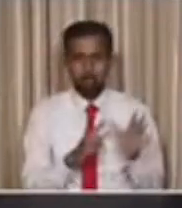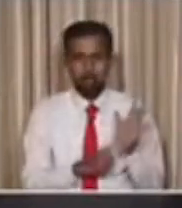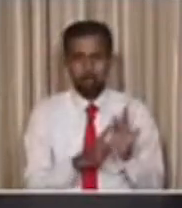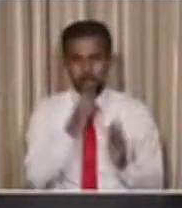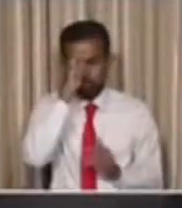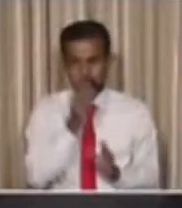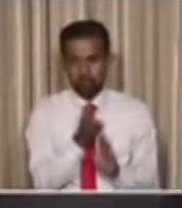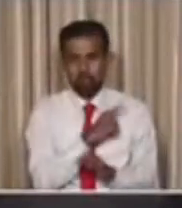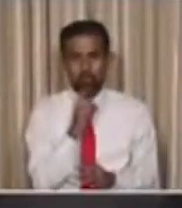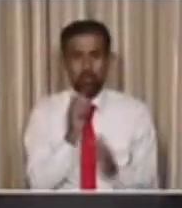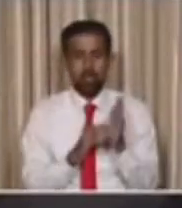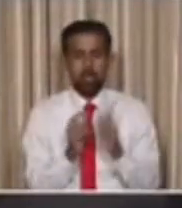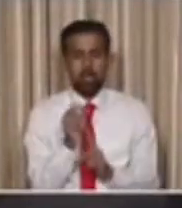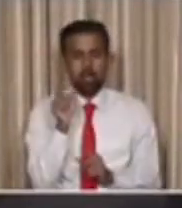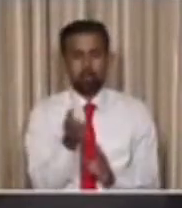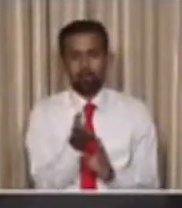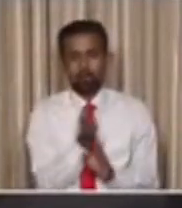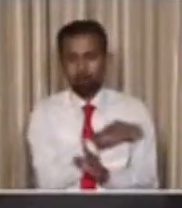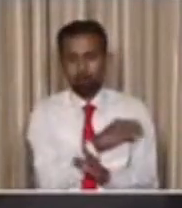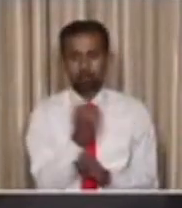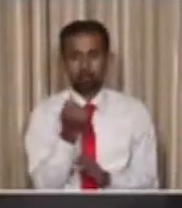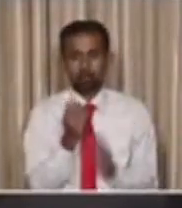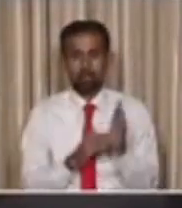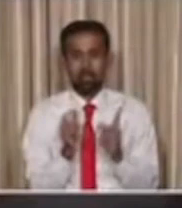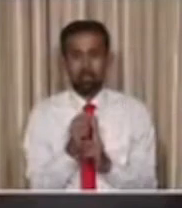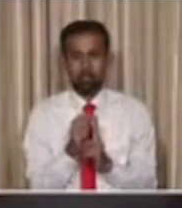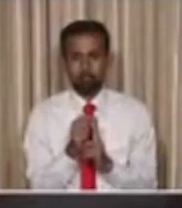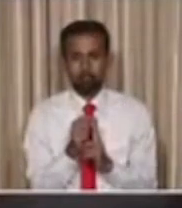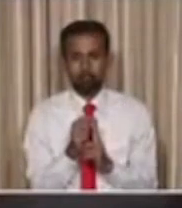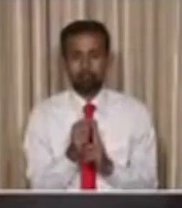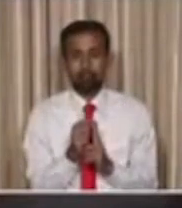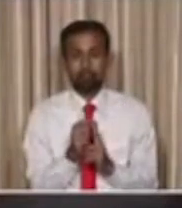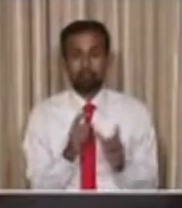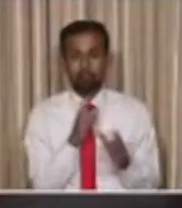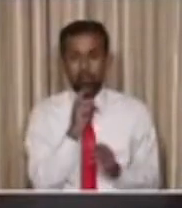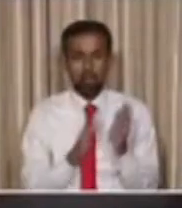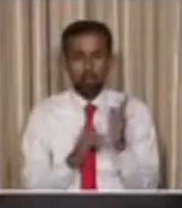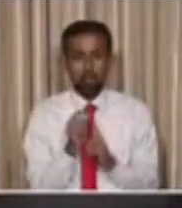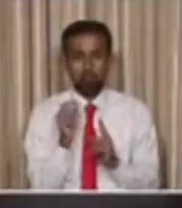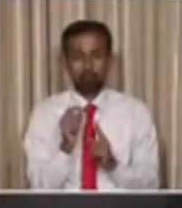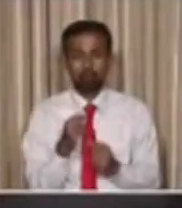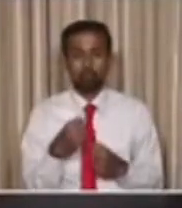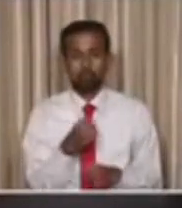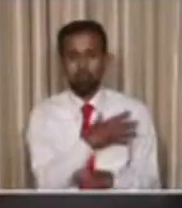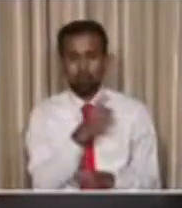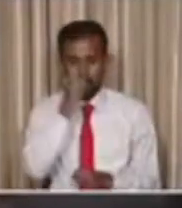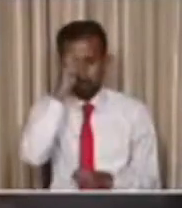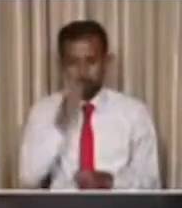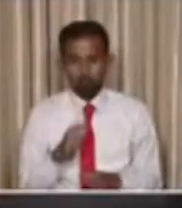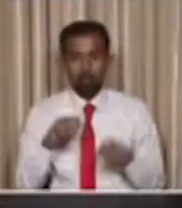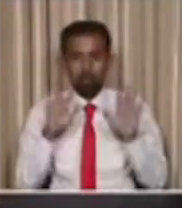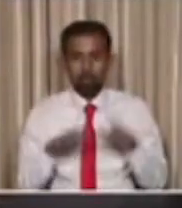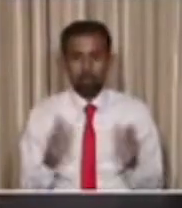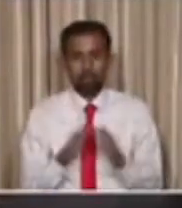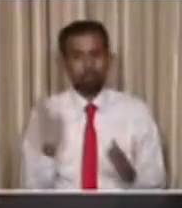අලි සබ්‍රි මහත්තයා අපේ හිටපු අධිකරණ ඇමති, හිටපු මුදල් ඇමති, අධිකරණ ඇමති හැටියට ගෝඨාභය රාජපක්ෂ මහත්තයා අන්තිමට